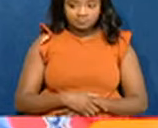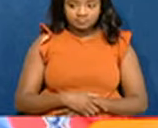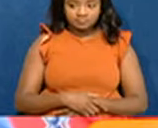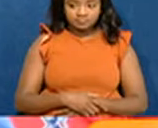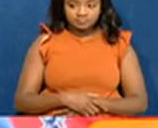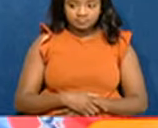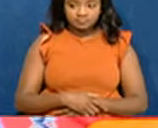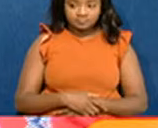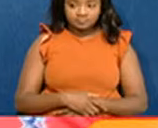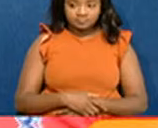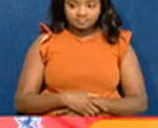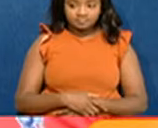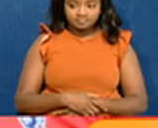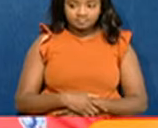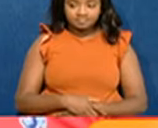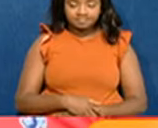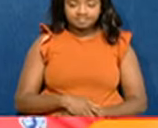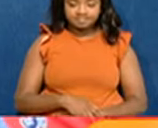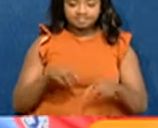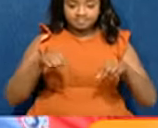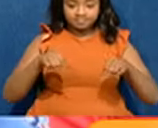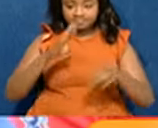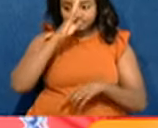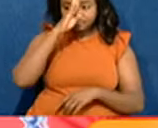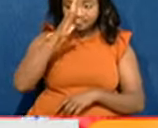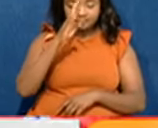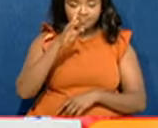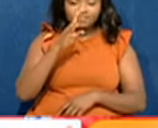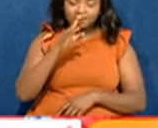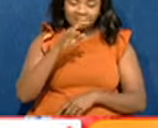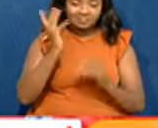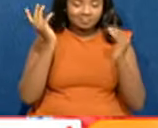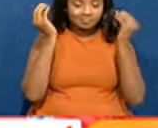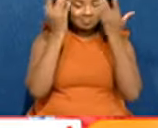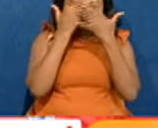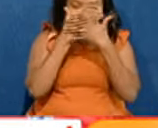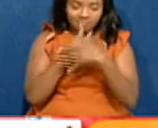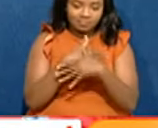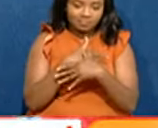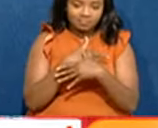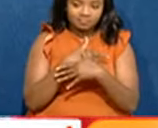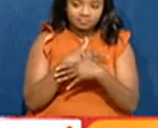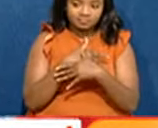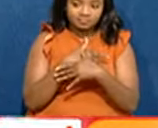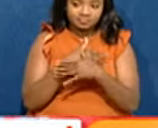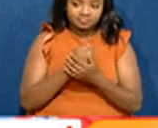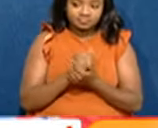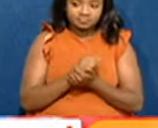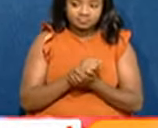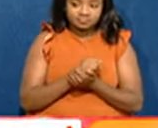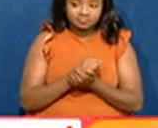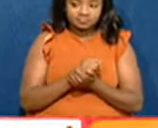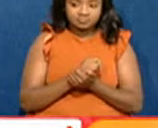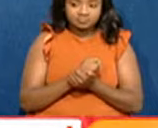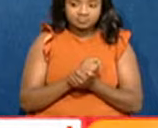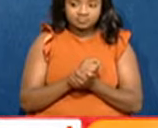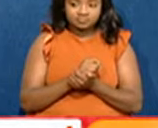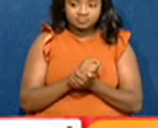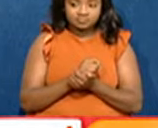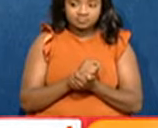This is a dark Sunday for us, not just at NMG, but as a media